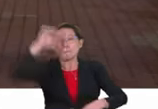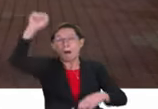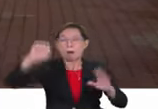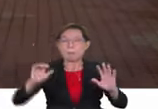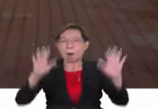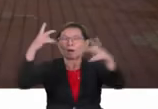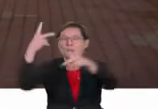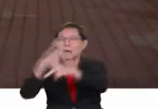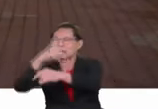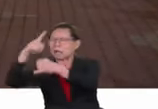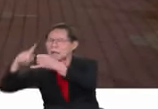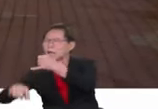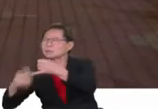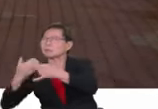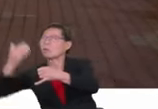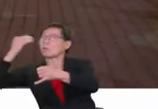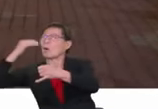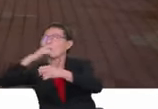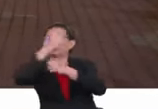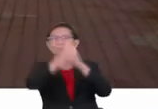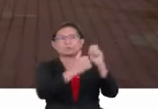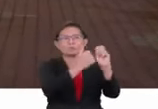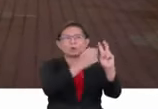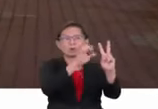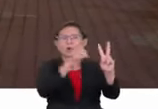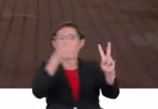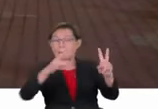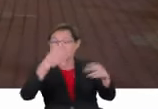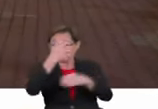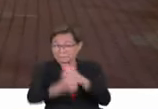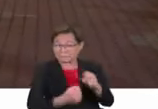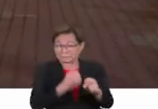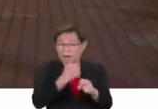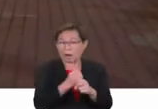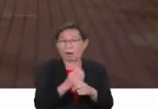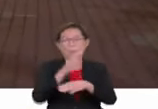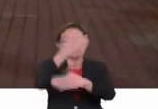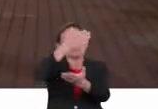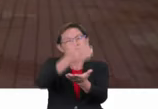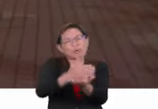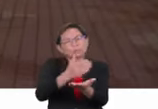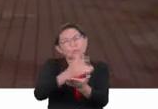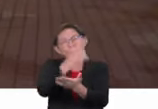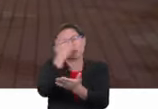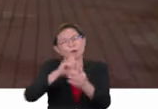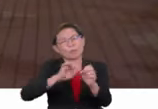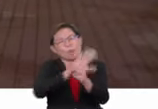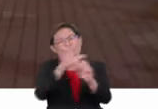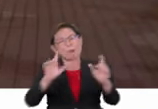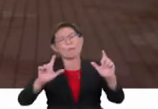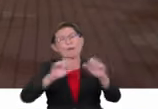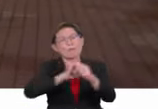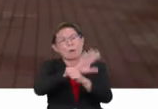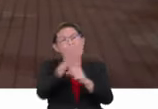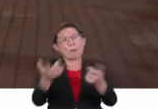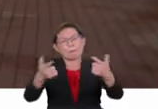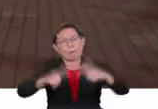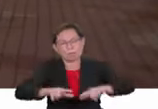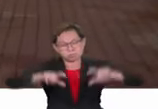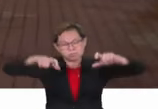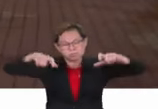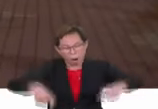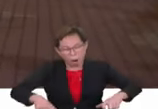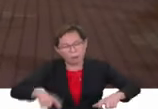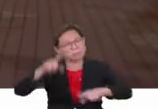diadakan pada tahun 2018 dan untuk tahun berikutnya terpaksa dihentikan susulan pandemik